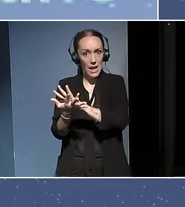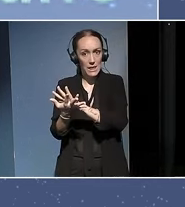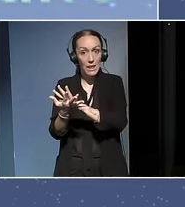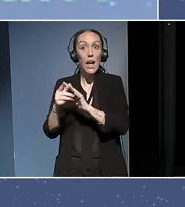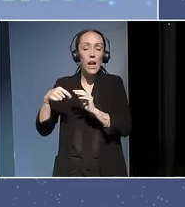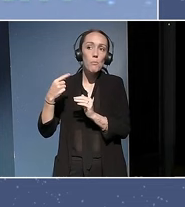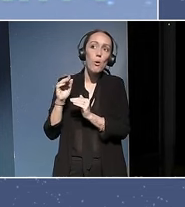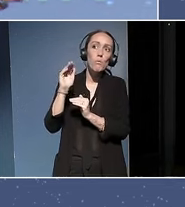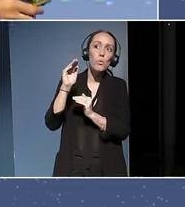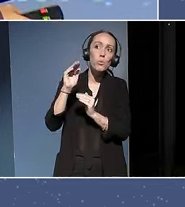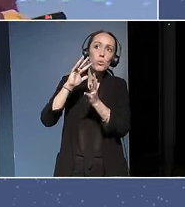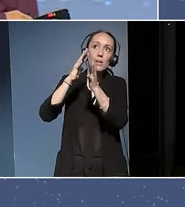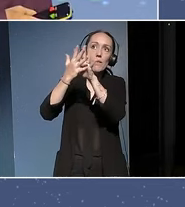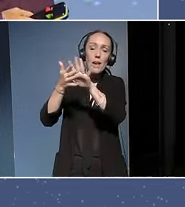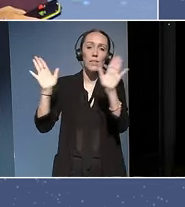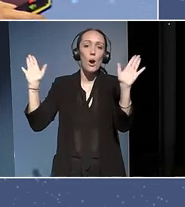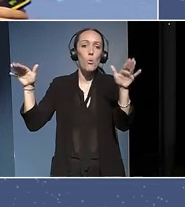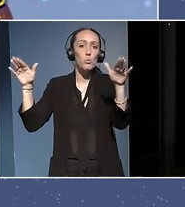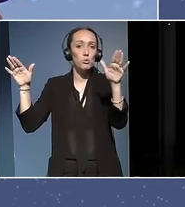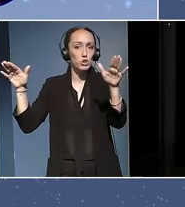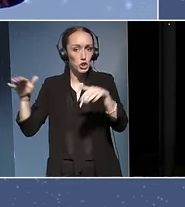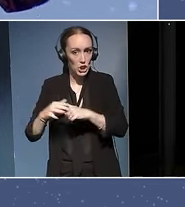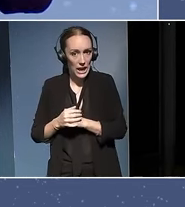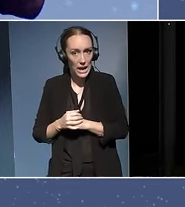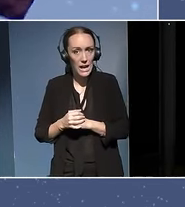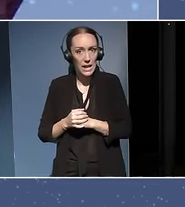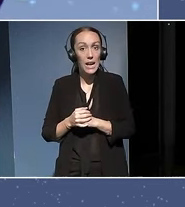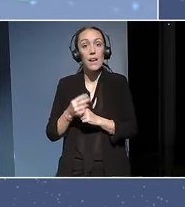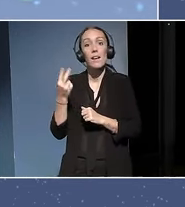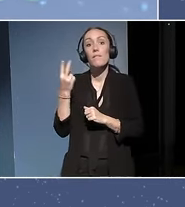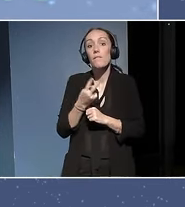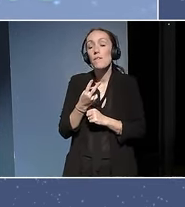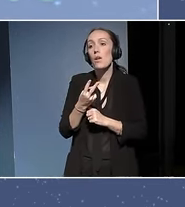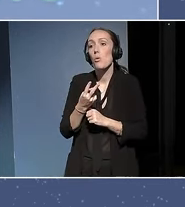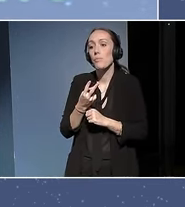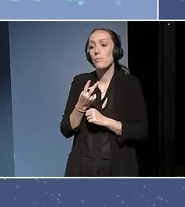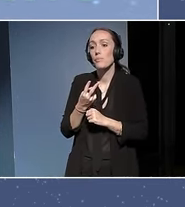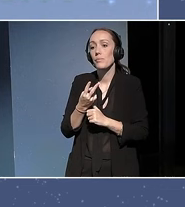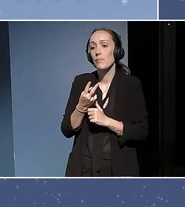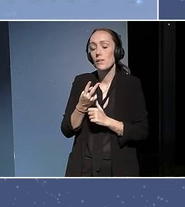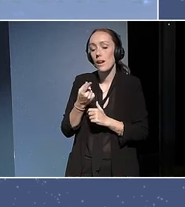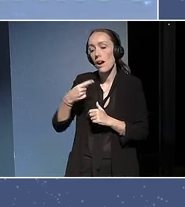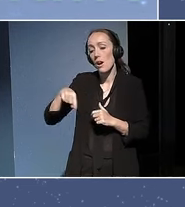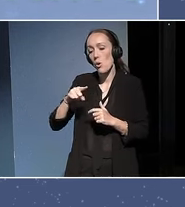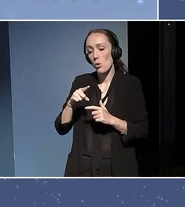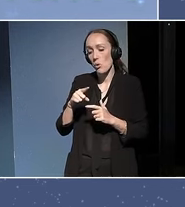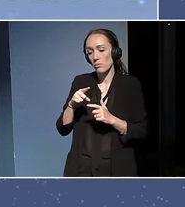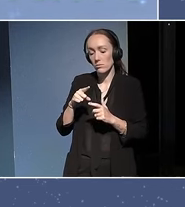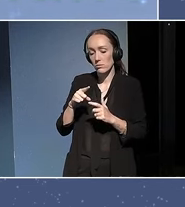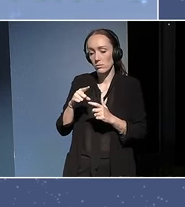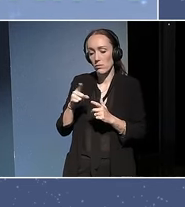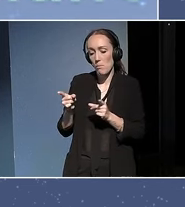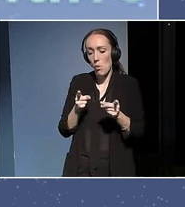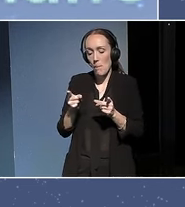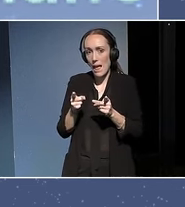uccelli si dovrebbe dire exaptation exaptation Esatto cioè il pread attamento è una parola che fa pensare che